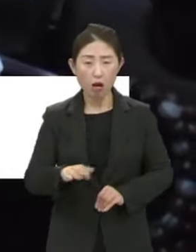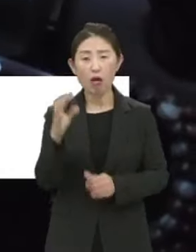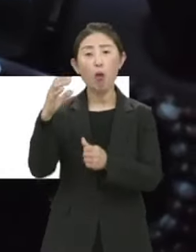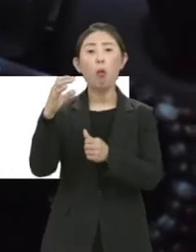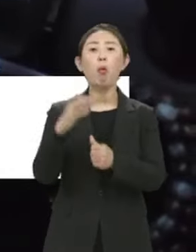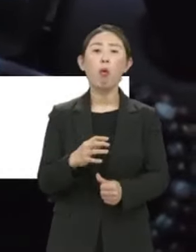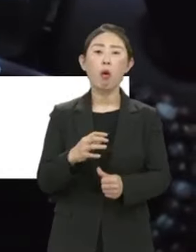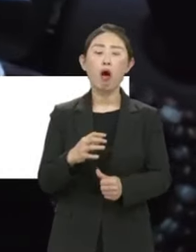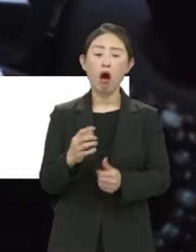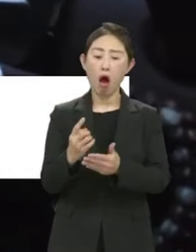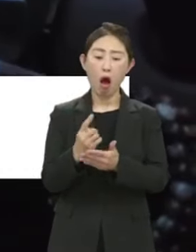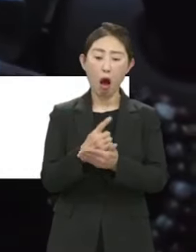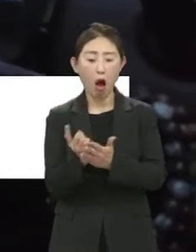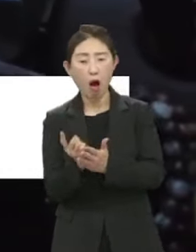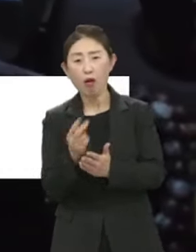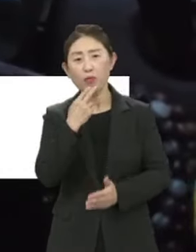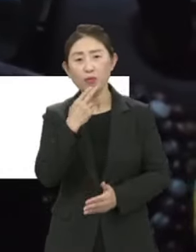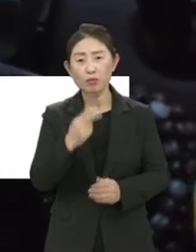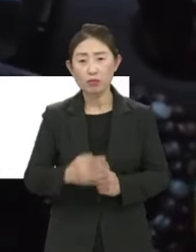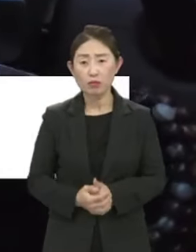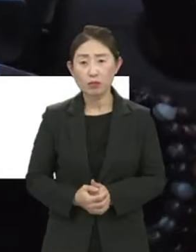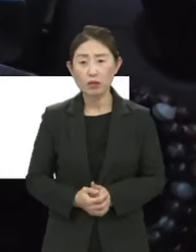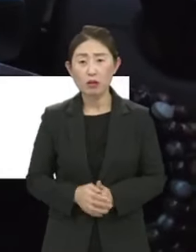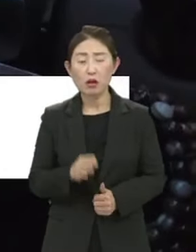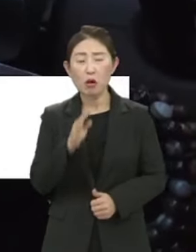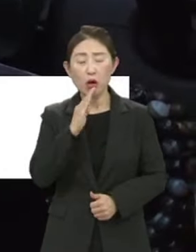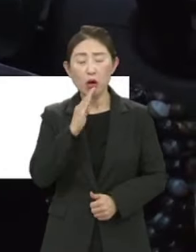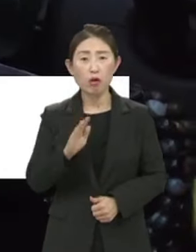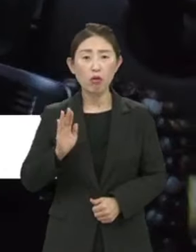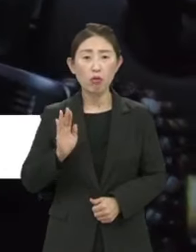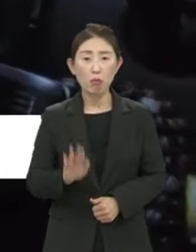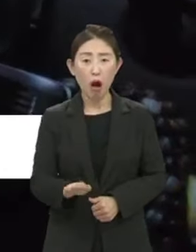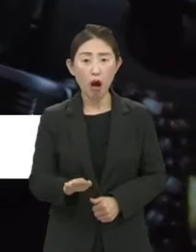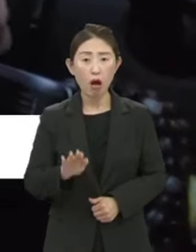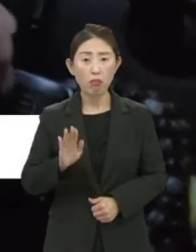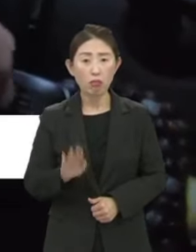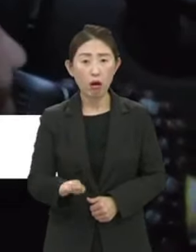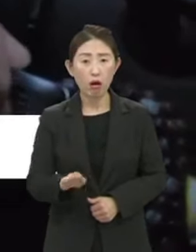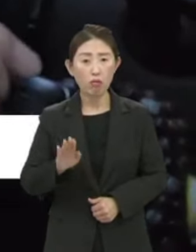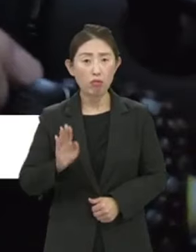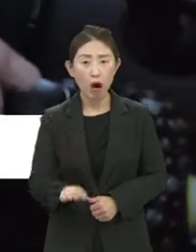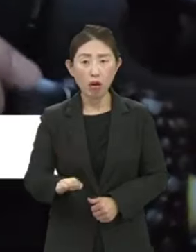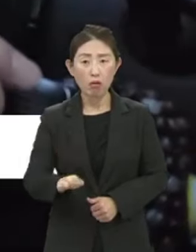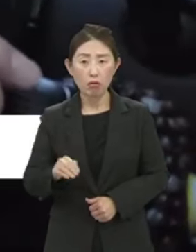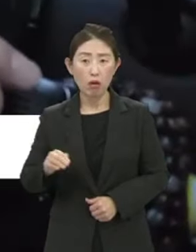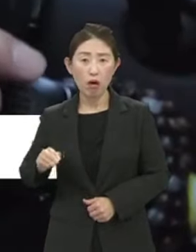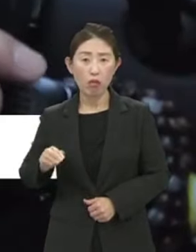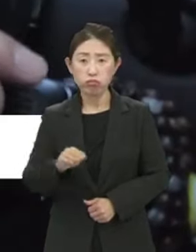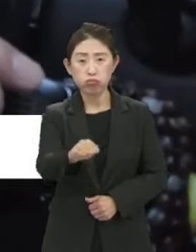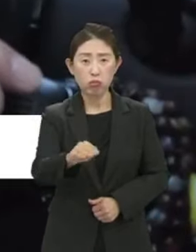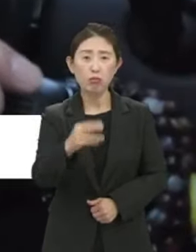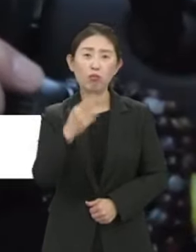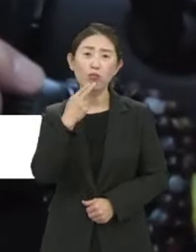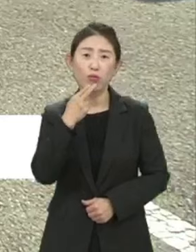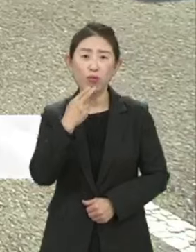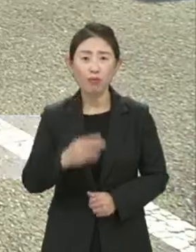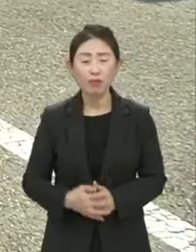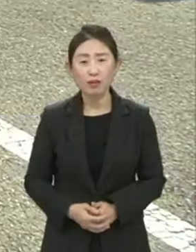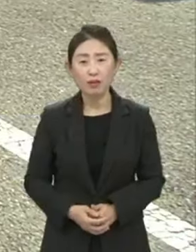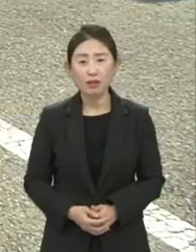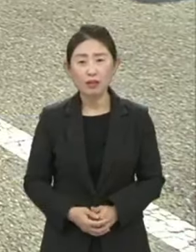나갑니다 실험을 해봤는데 5인 주작으로 인위적으로 시험했을 때도 절대 차는 안 나가더라고요